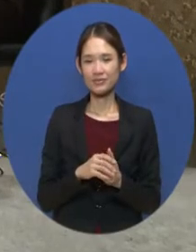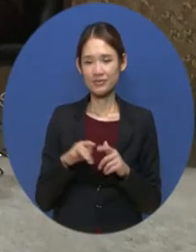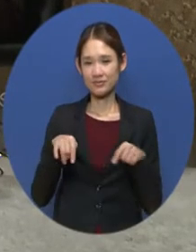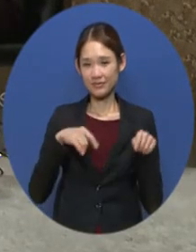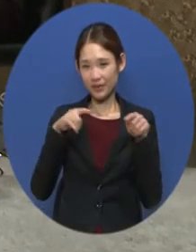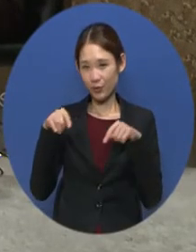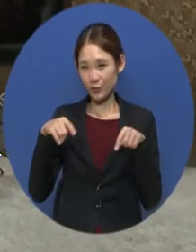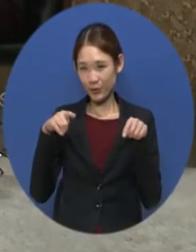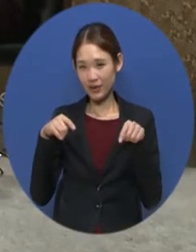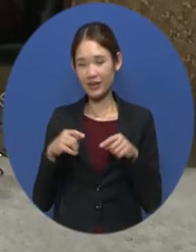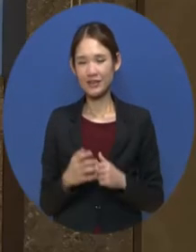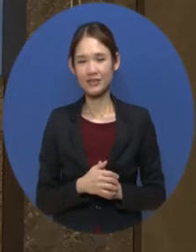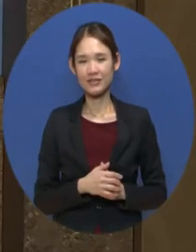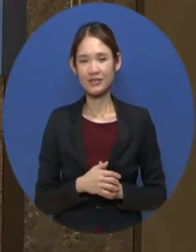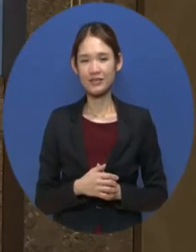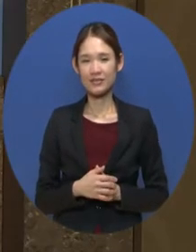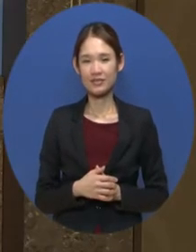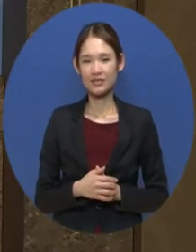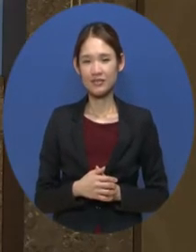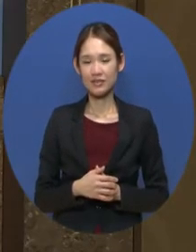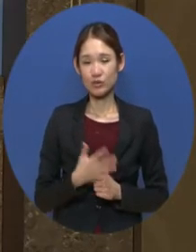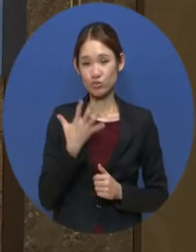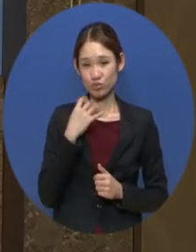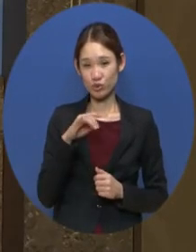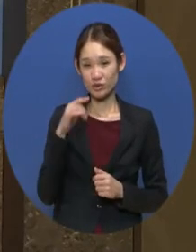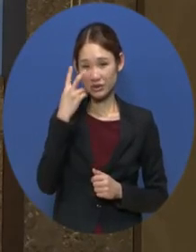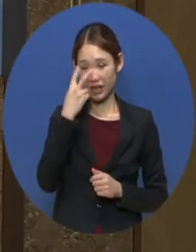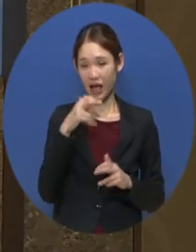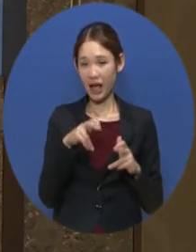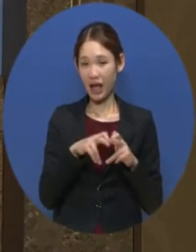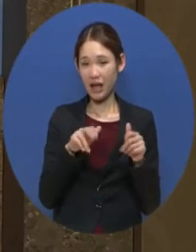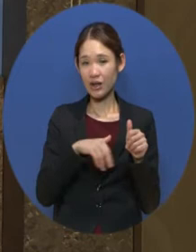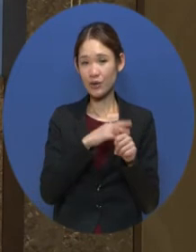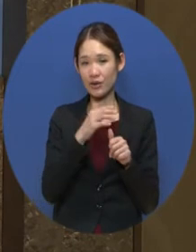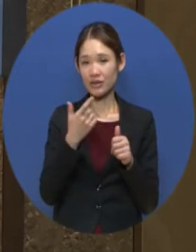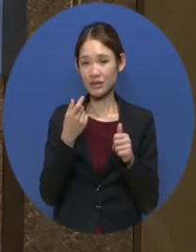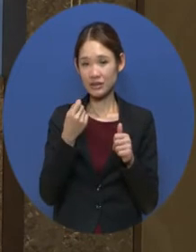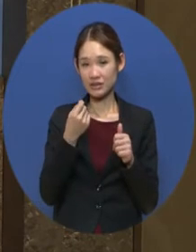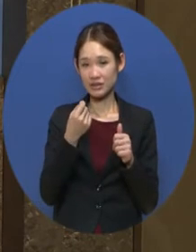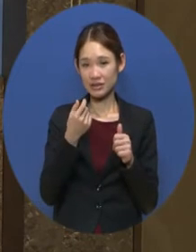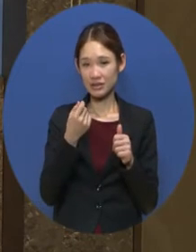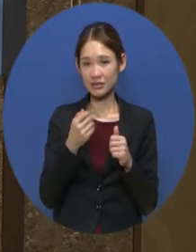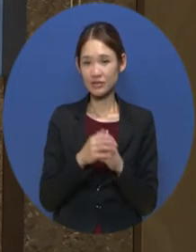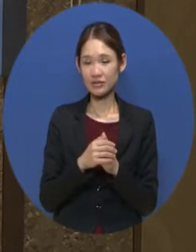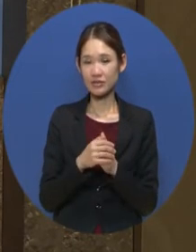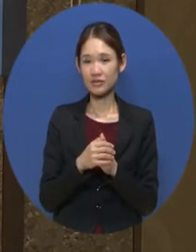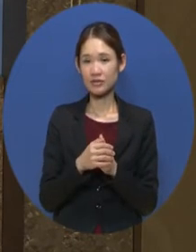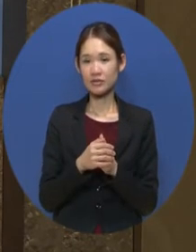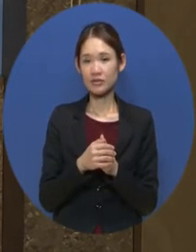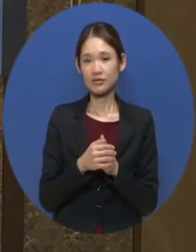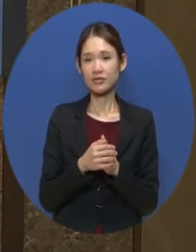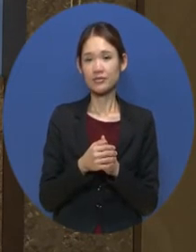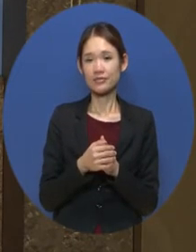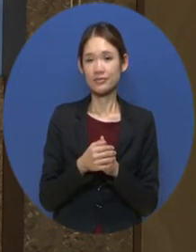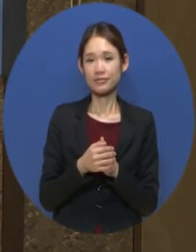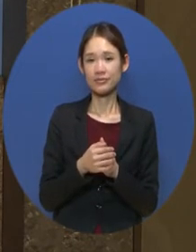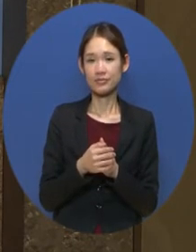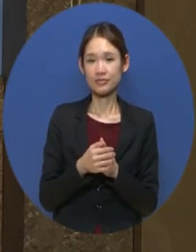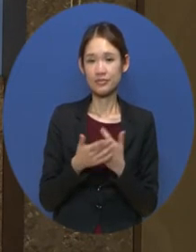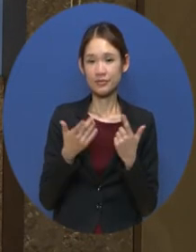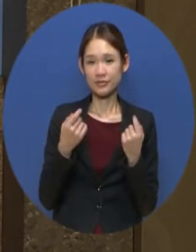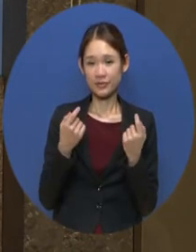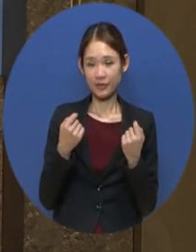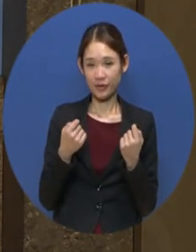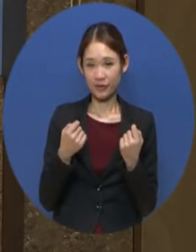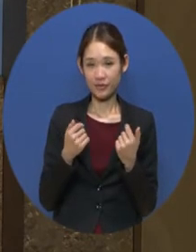사운드. 네. 예. 여기에서 이제 물론 이제 시각적인 분들은 이 상황에서 보이스 어시스턴트 미약품 정보 검색. 네, 이런